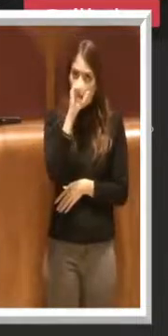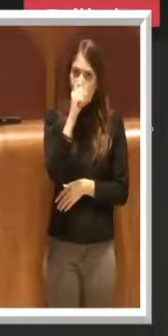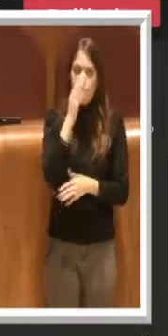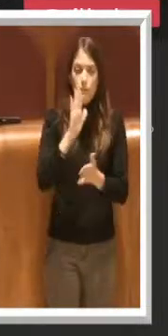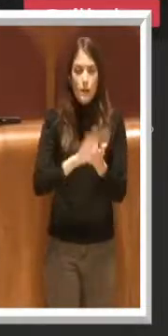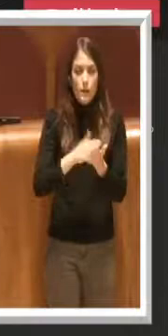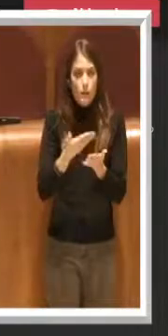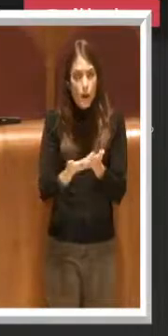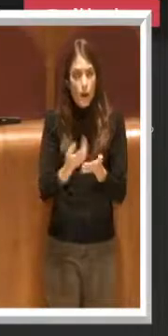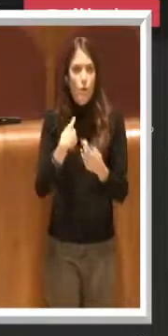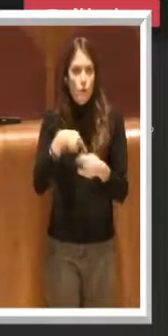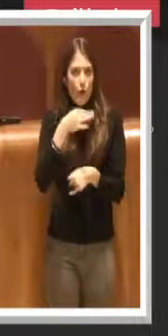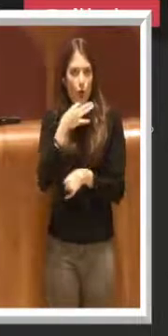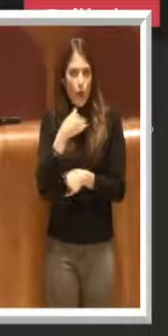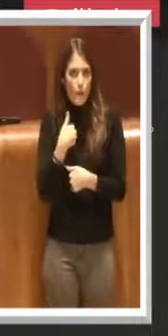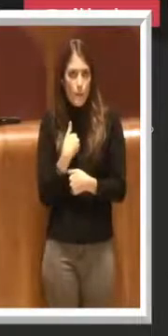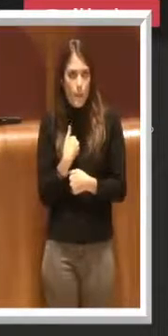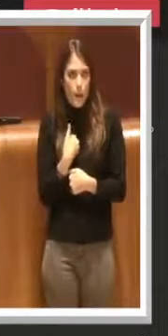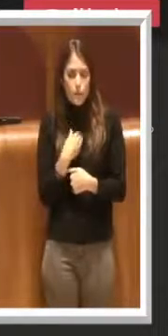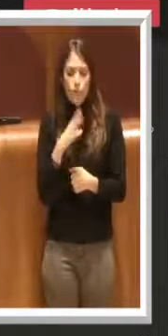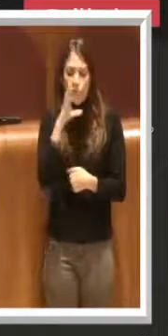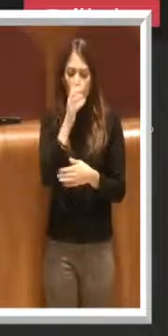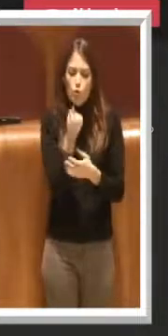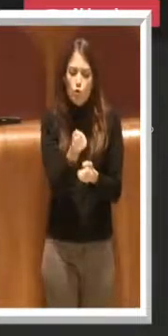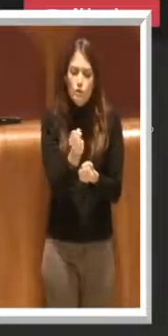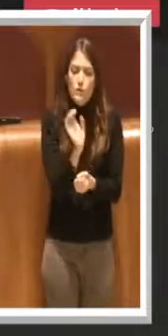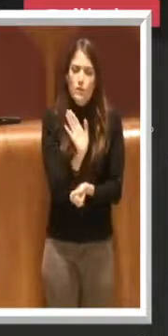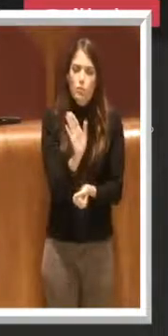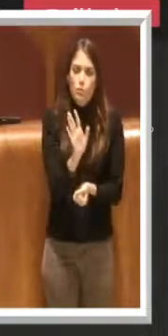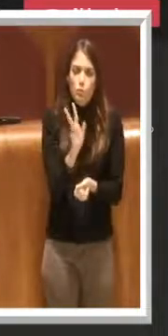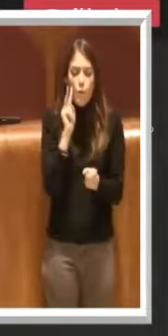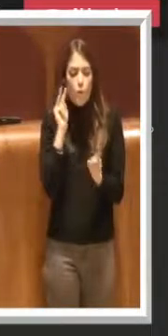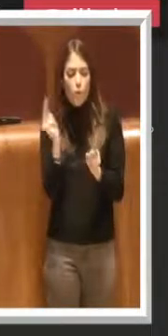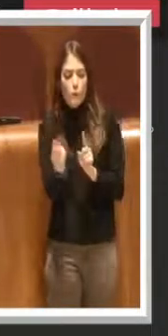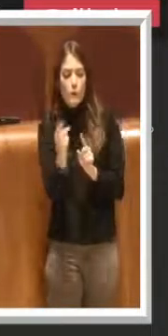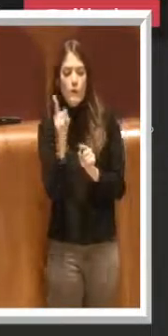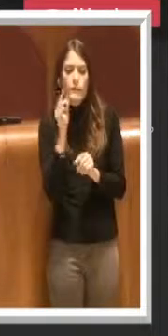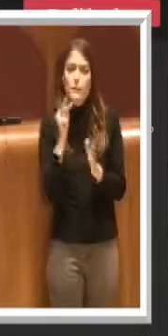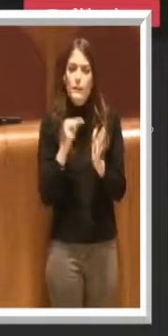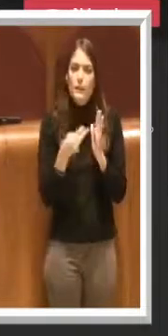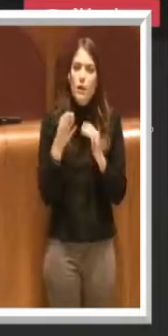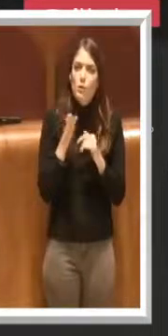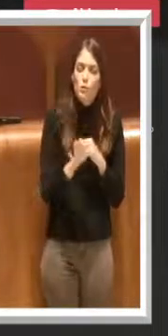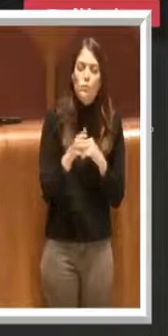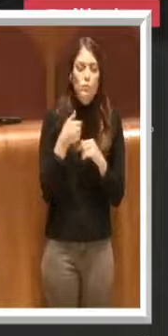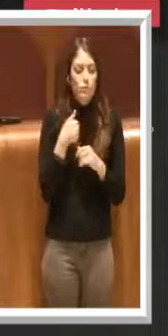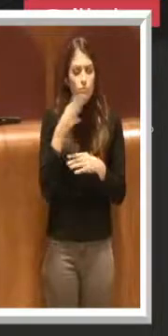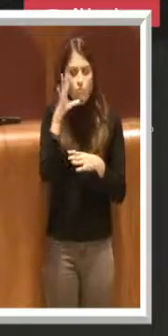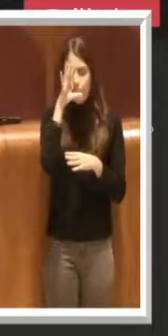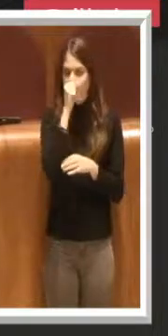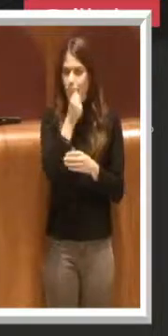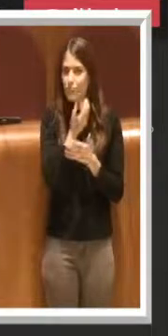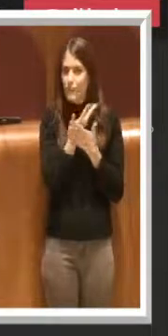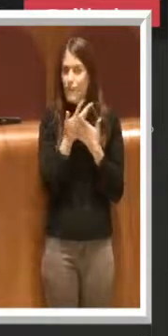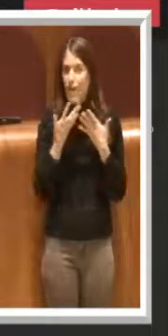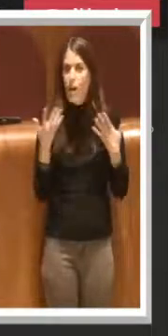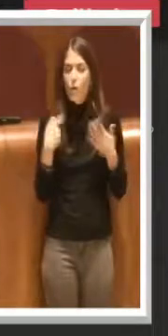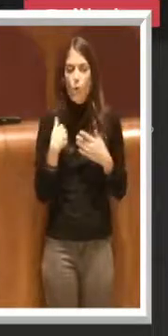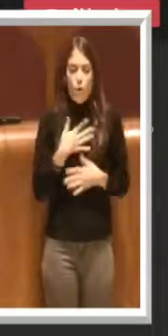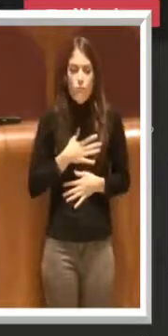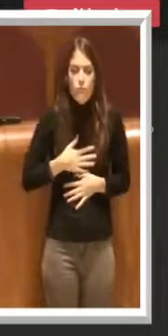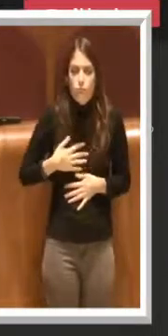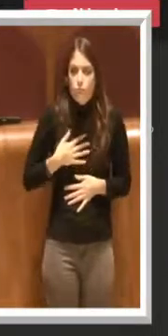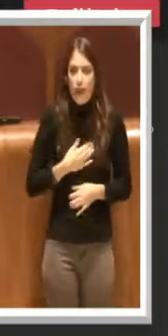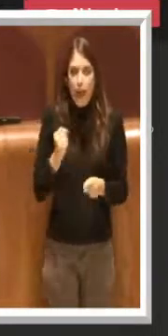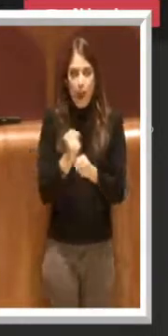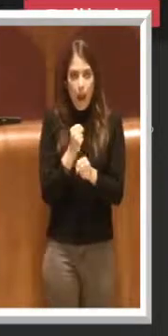il valore, di comprenderne la sostanza anche dal punto di vista tecnico. Quindi apprezziamo il lavoro fatto